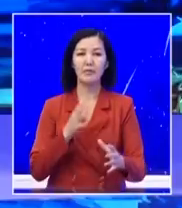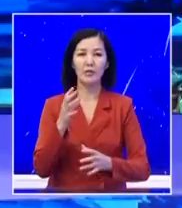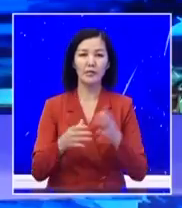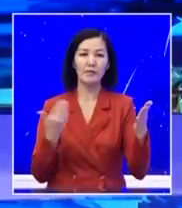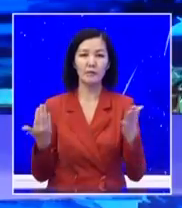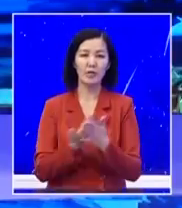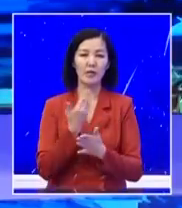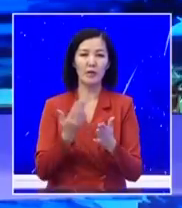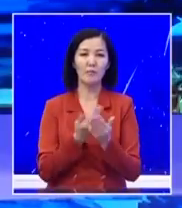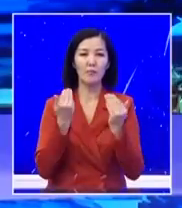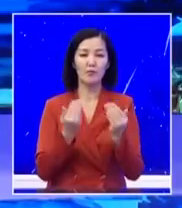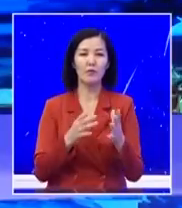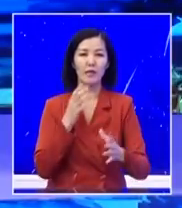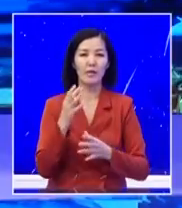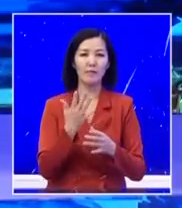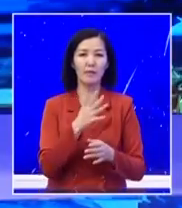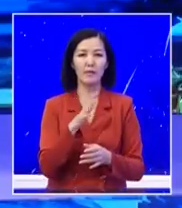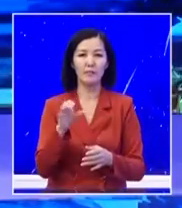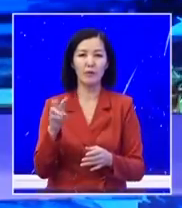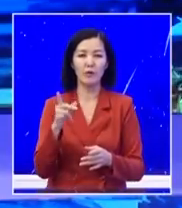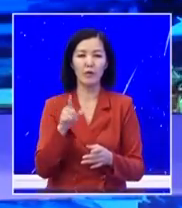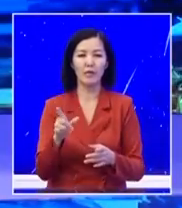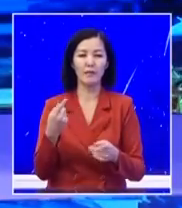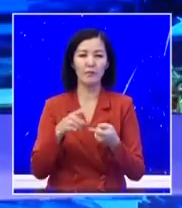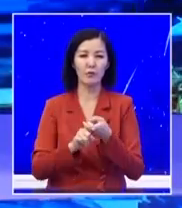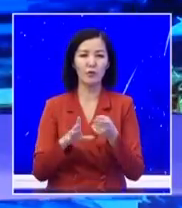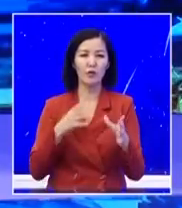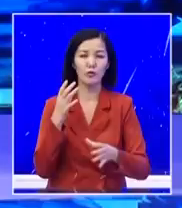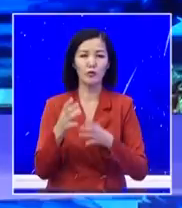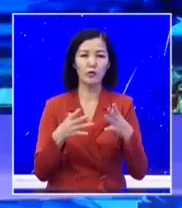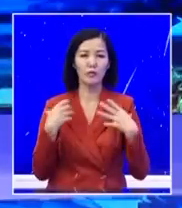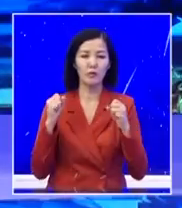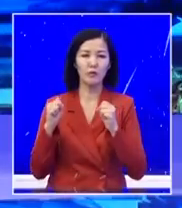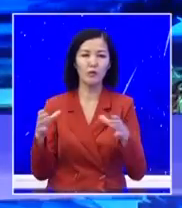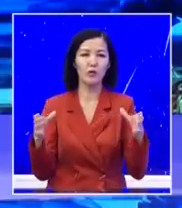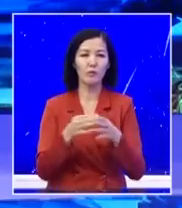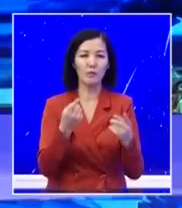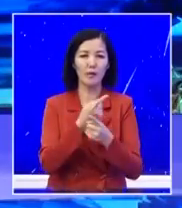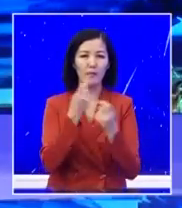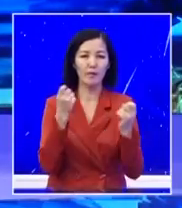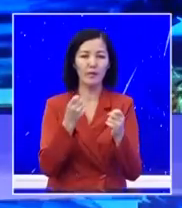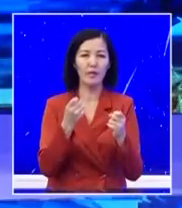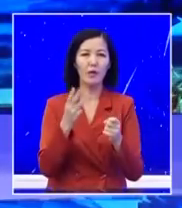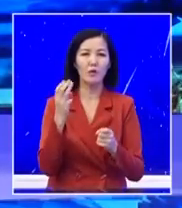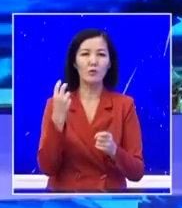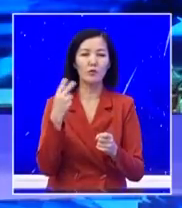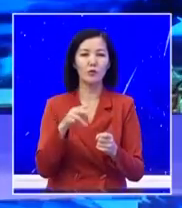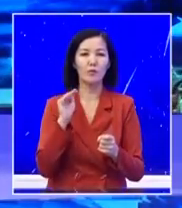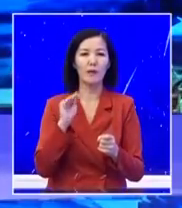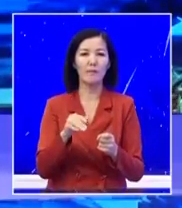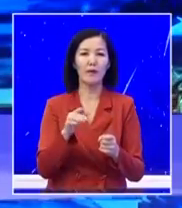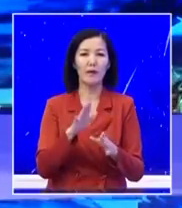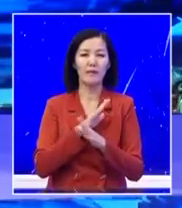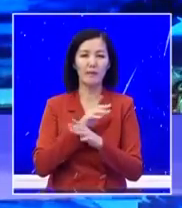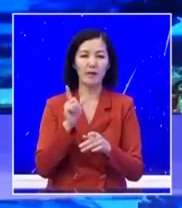Шартарапқа шолу жасақ, бүгін әлемде 5 миллионға жуық адам коронавирус жұқтырған. Дүниежүзілік денсаулық сақтау ұйымының мәліметіне сүйенсек, індеттен